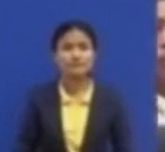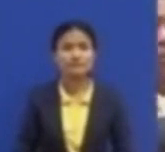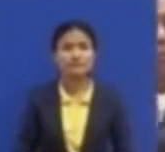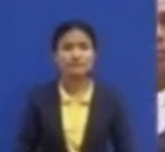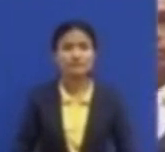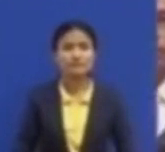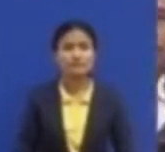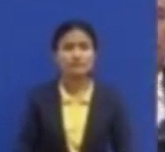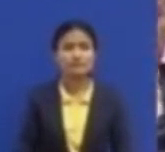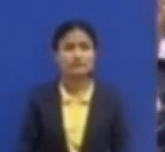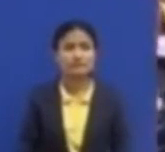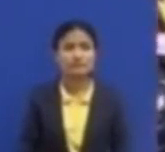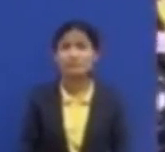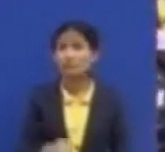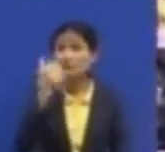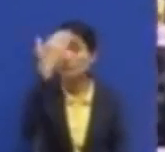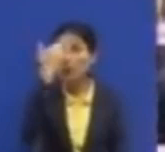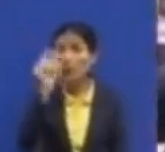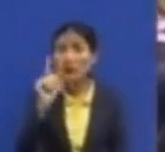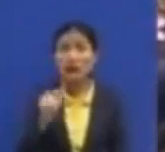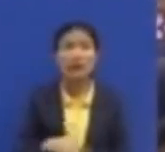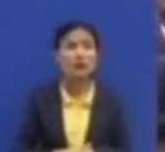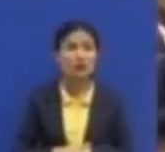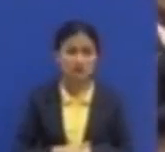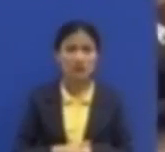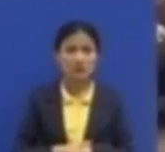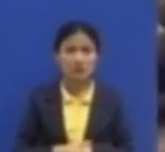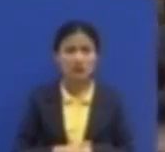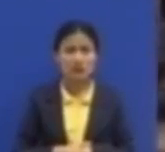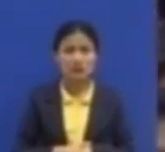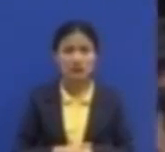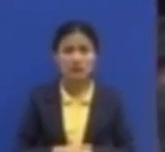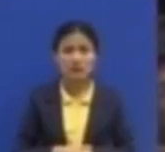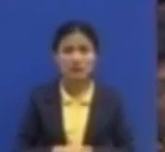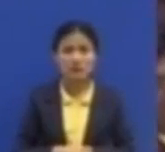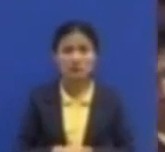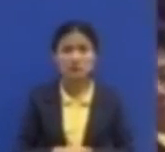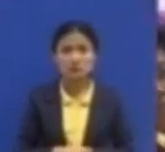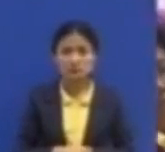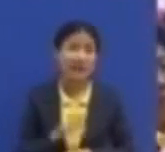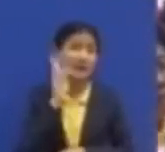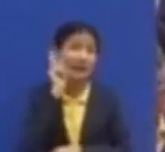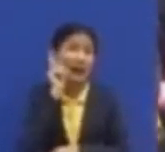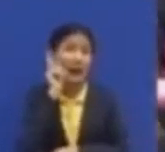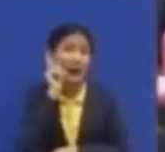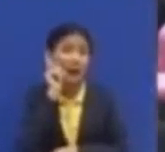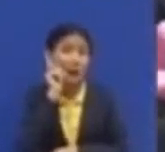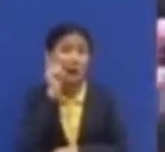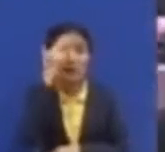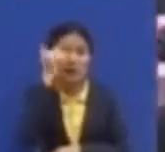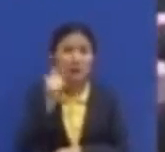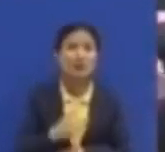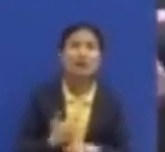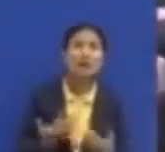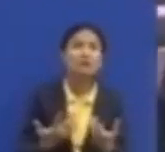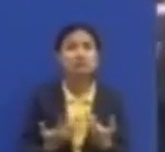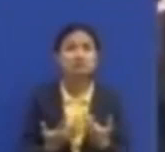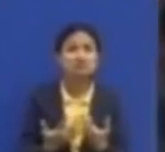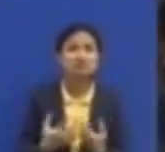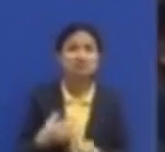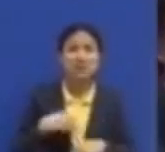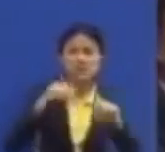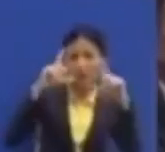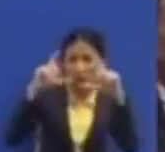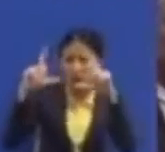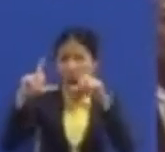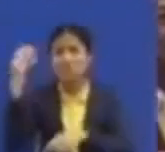เพราะว่าท่านหาโอกาสในการที่จะได้ภาพสวยๆงามๆอย่างนี้หา